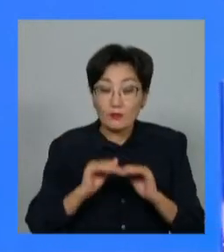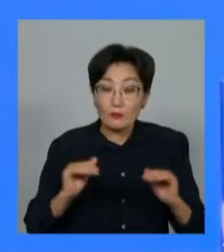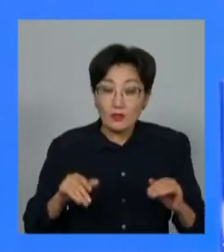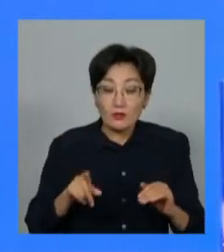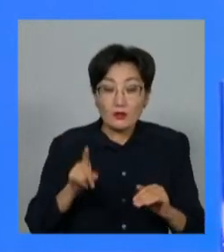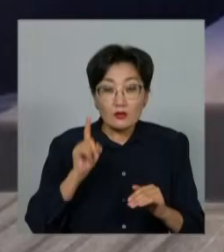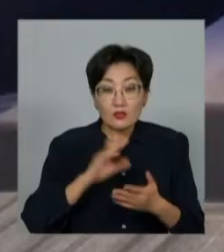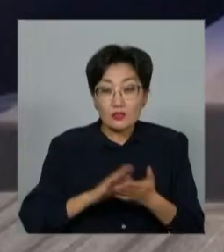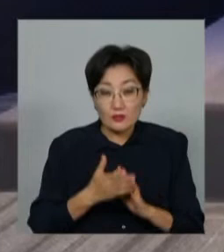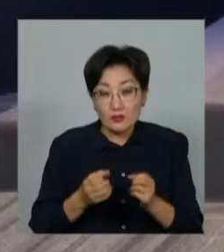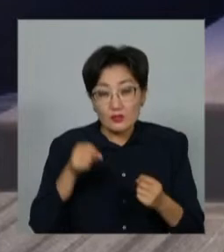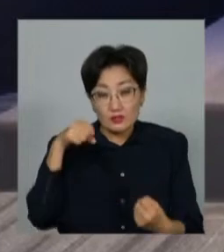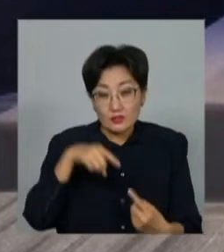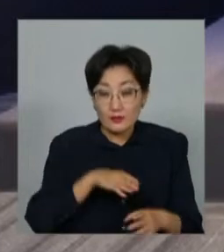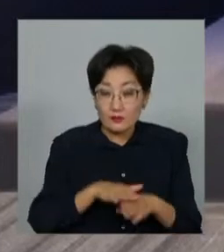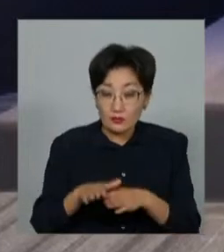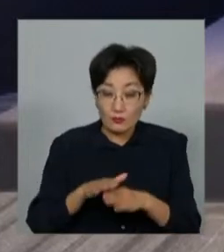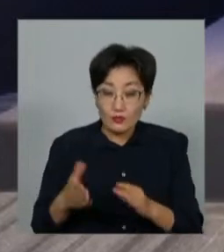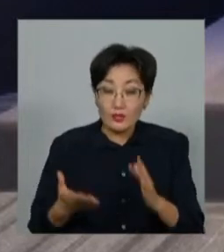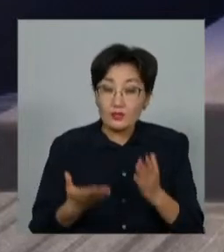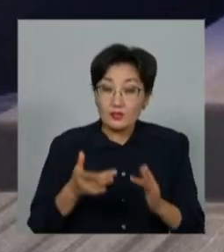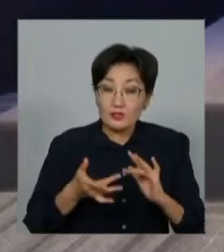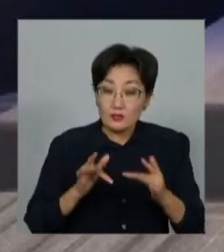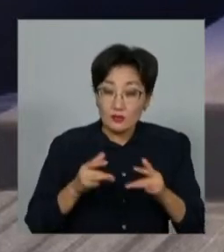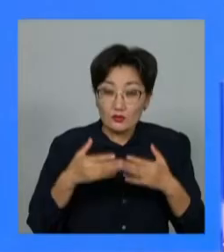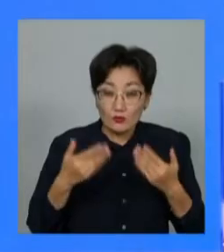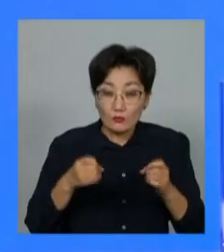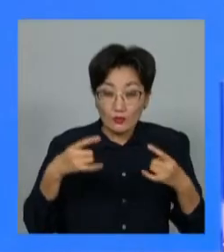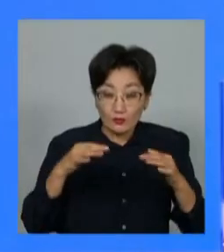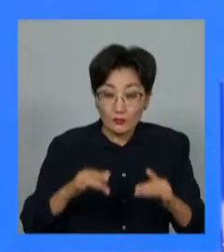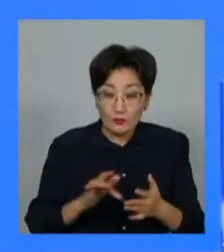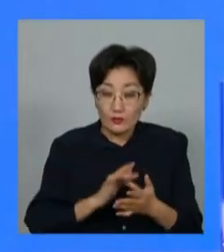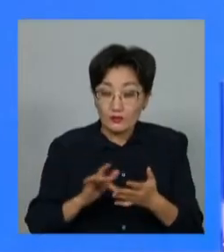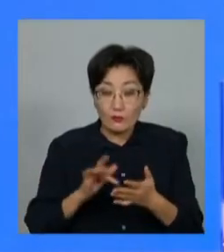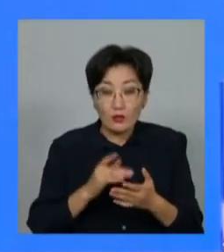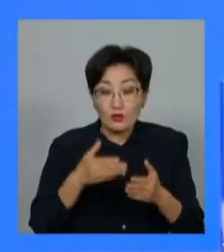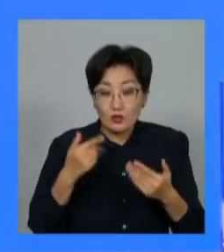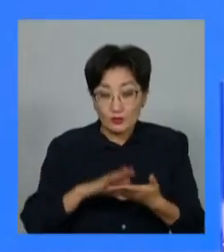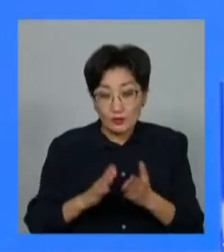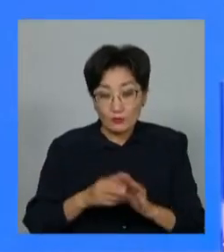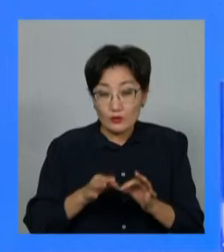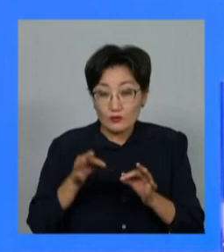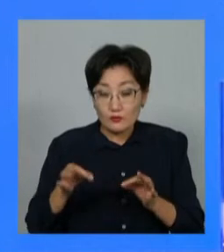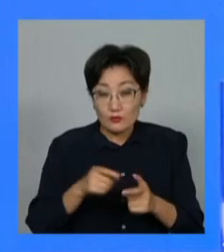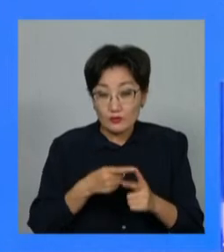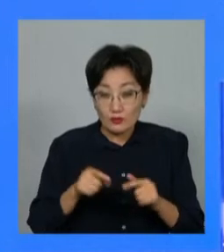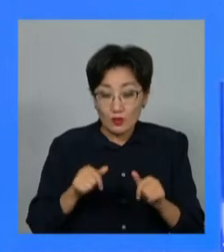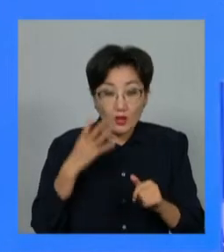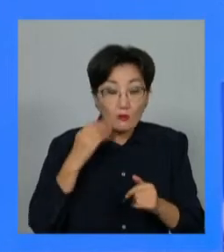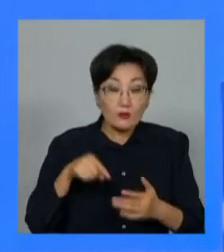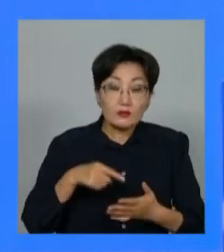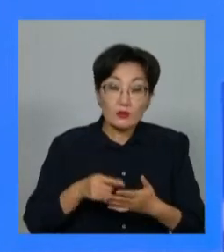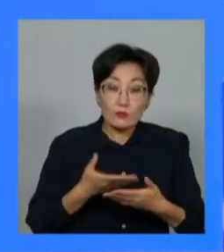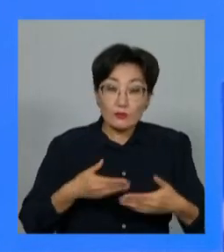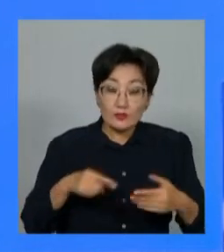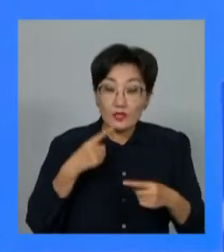ыңғайына қарай жасалып қойған. Егер де ондай интернет не болмаса, компьютер, смартфон жоқ жағдай болса, өңірлердегі немесе осы Алматы қаласында